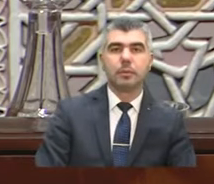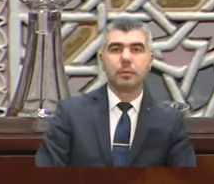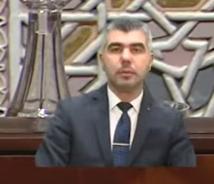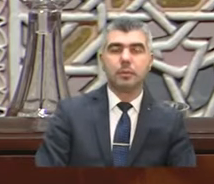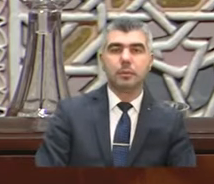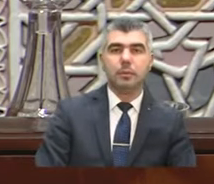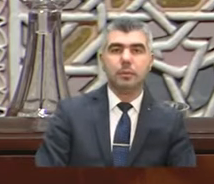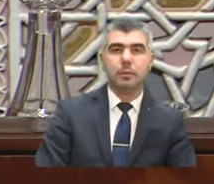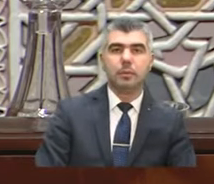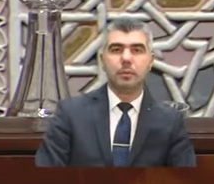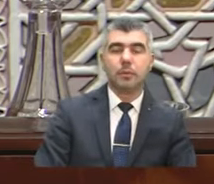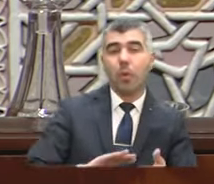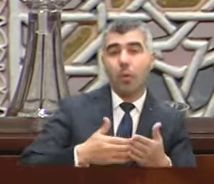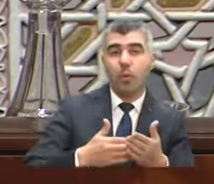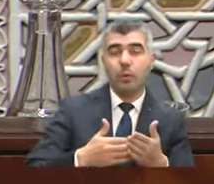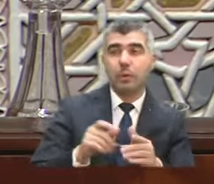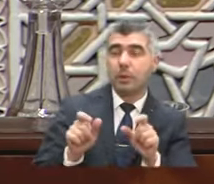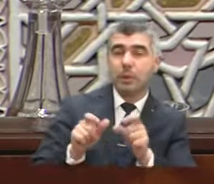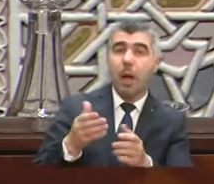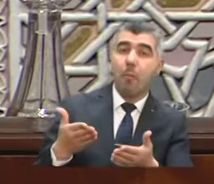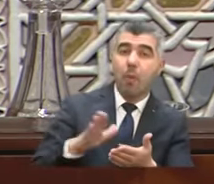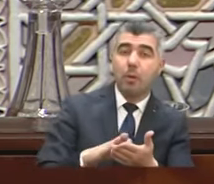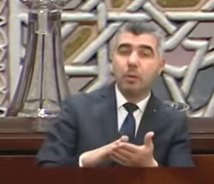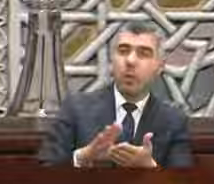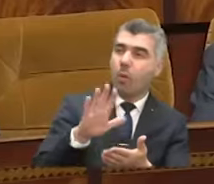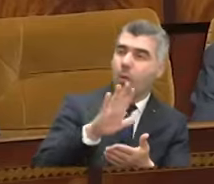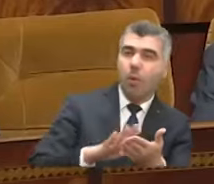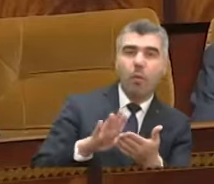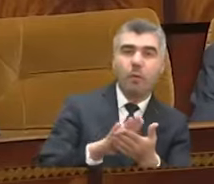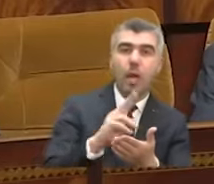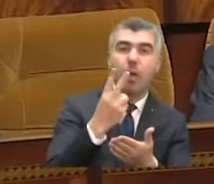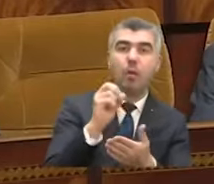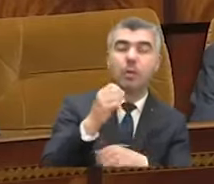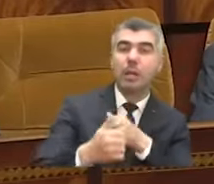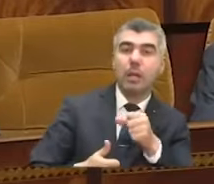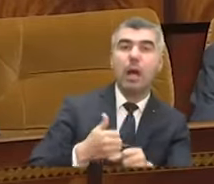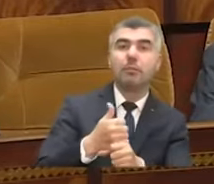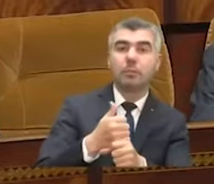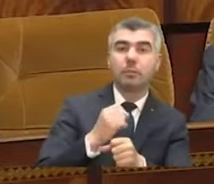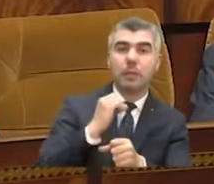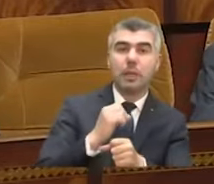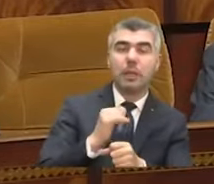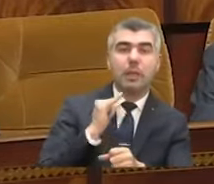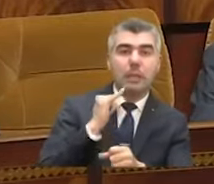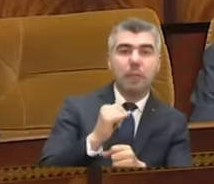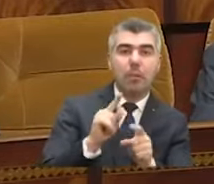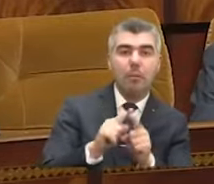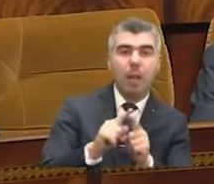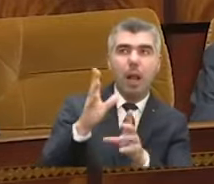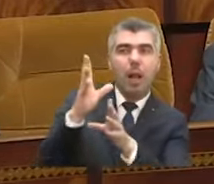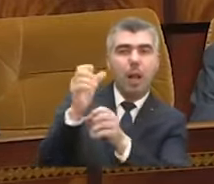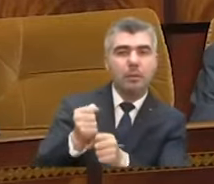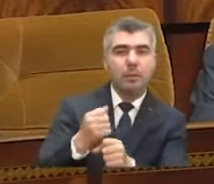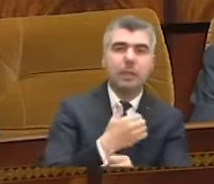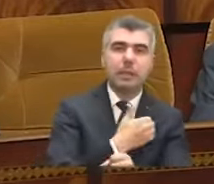المحترم. كل نفس ذائقة الموت، وهذه واحد اكثر من 20 سنة وانتم في نفس المكان، الله يطول العمر